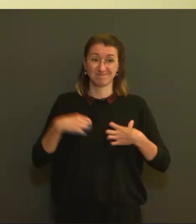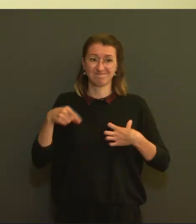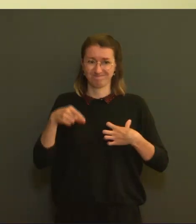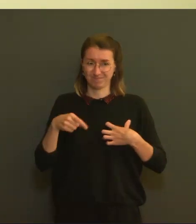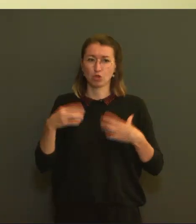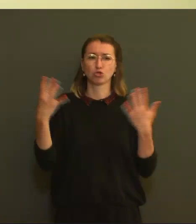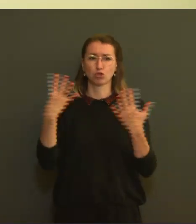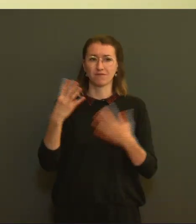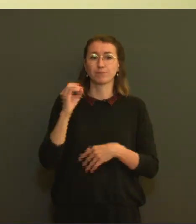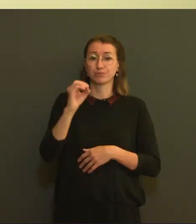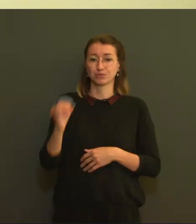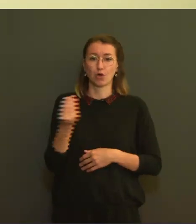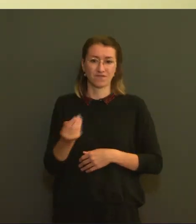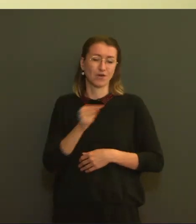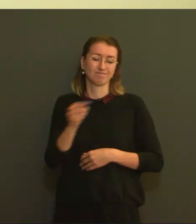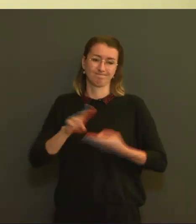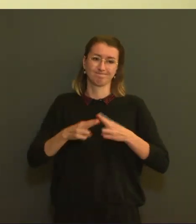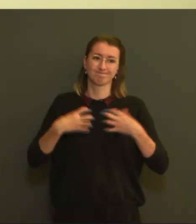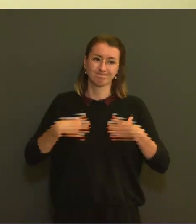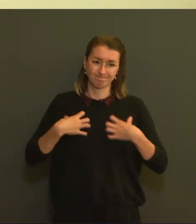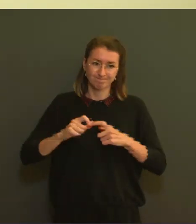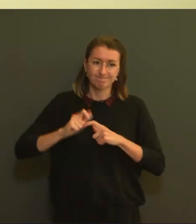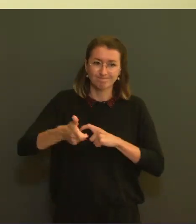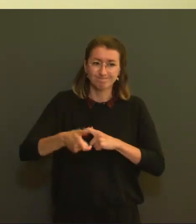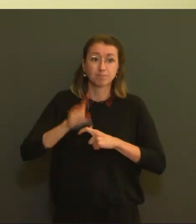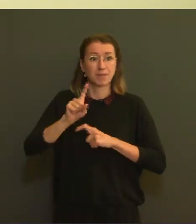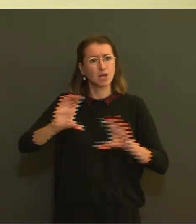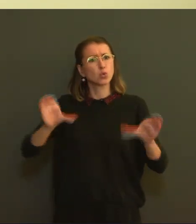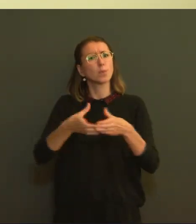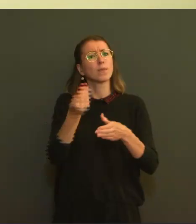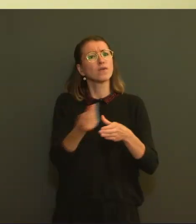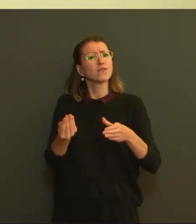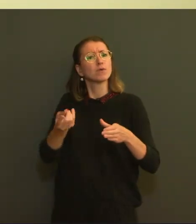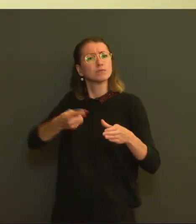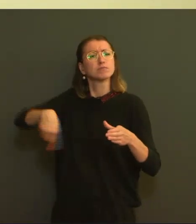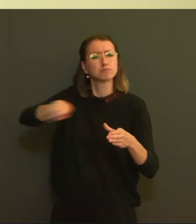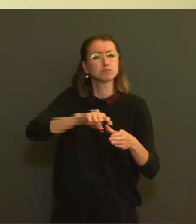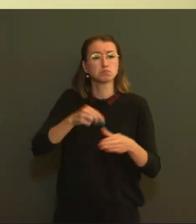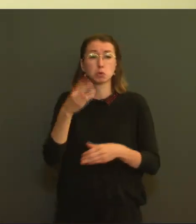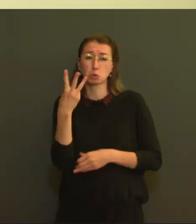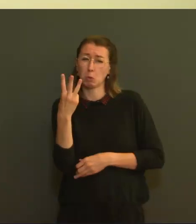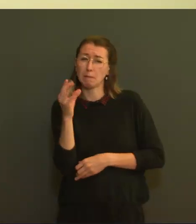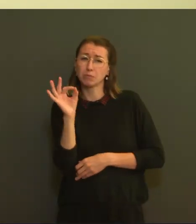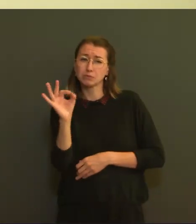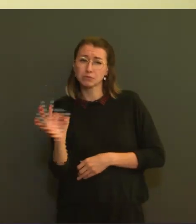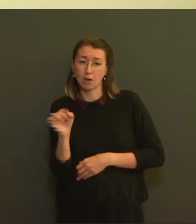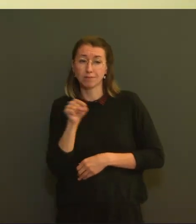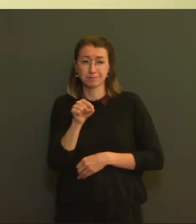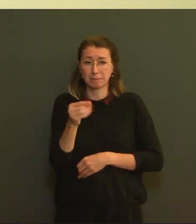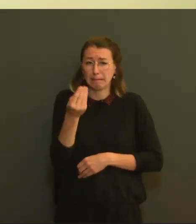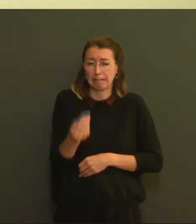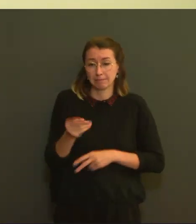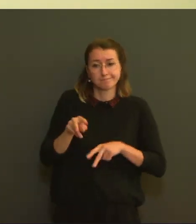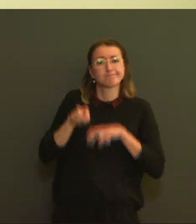faut remarquer que seulement 3% des enfants ont nécessité une admission aux soins intensifs. Et